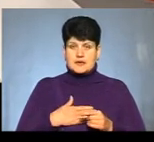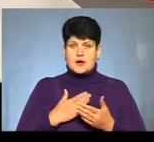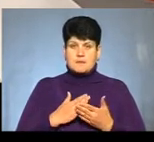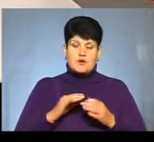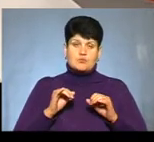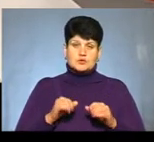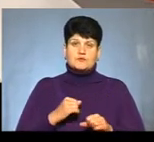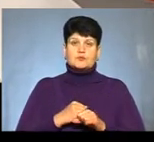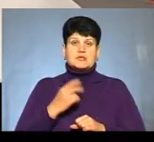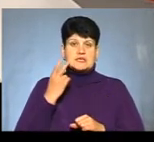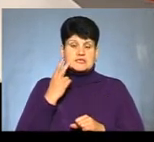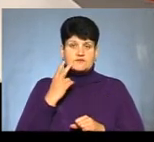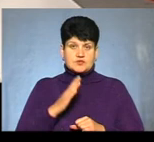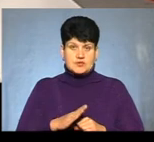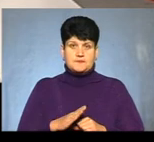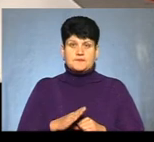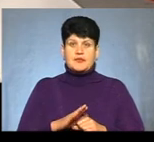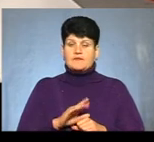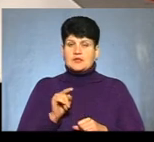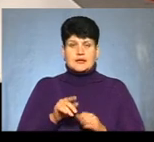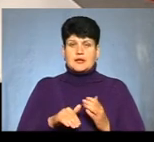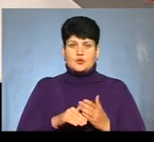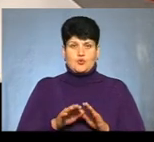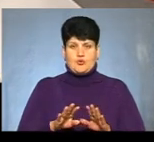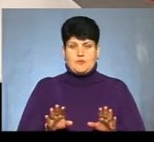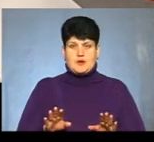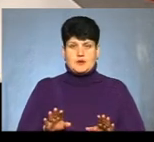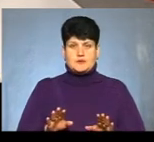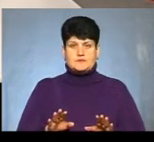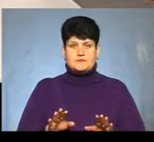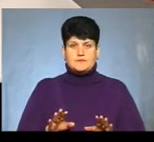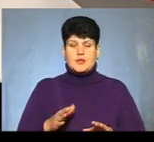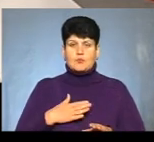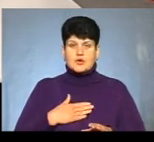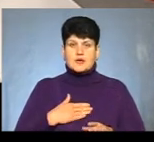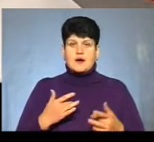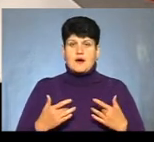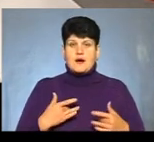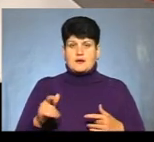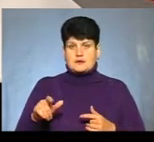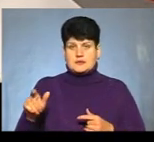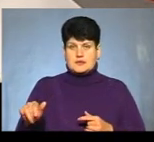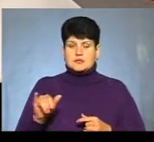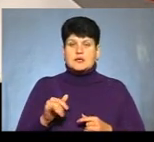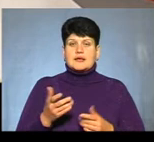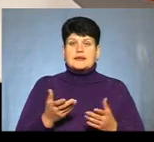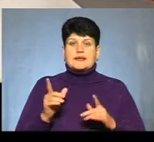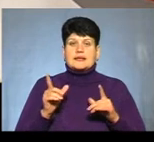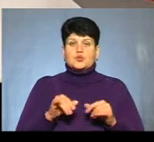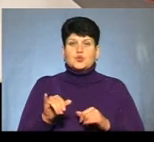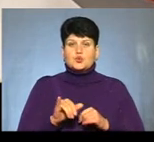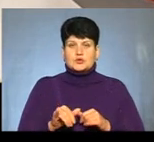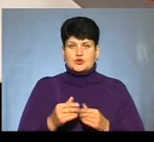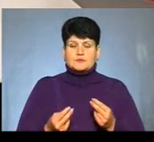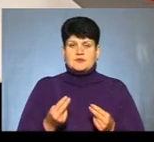але це я мав можливість зробити завжди. Тобто вона не допомагає нічого в цьому. Мої артисти, які їдуть